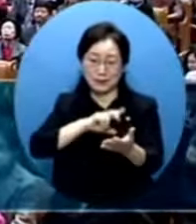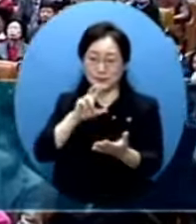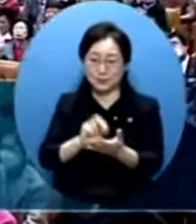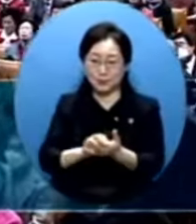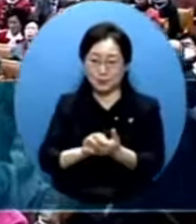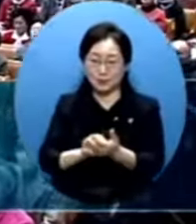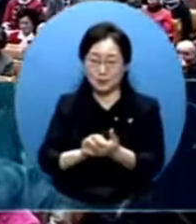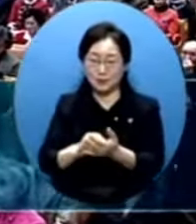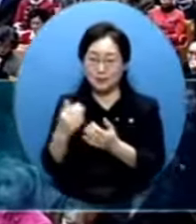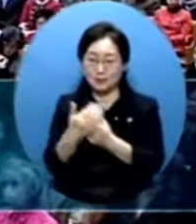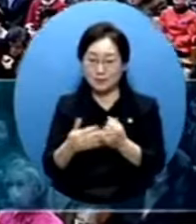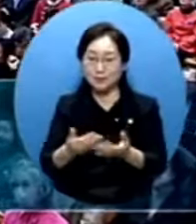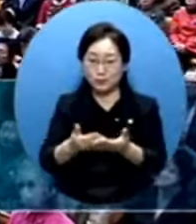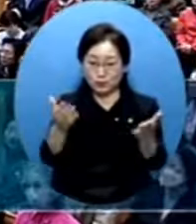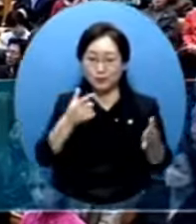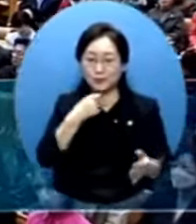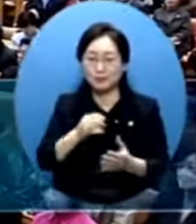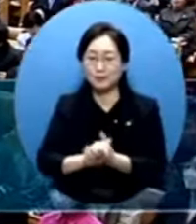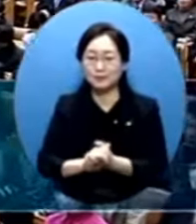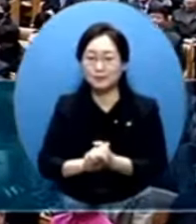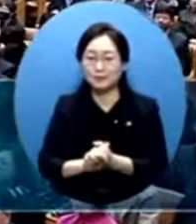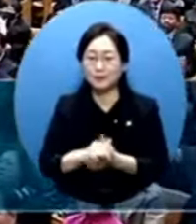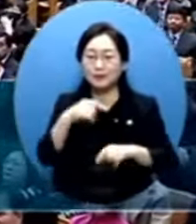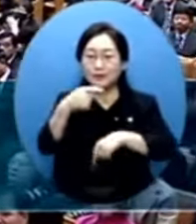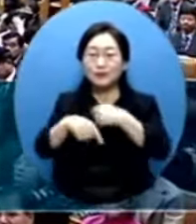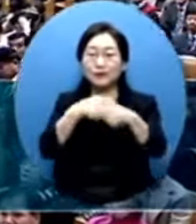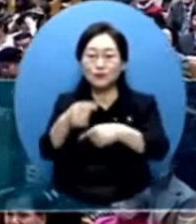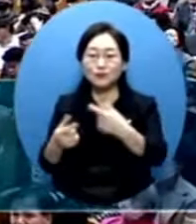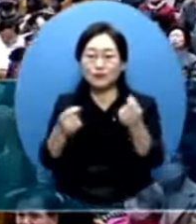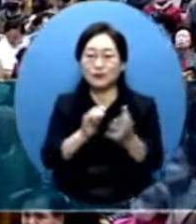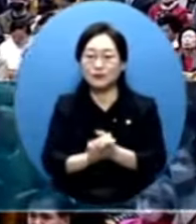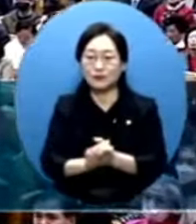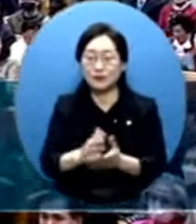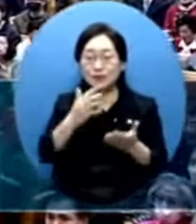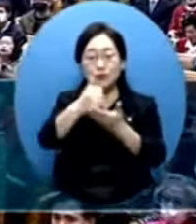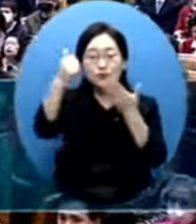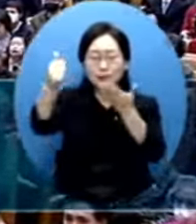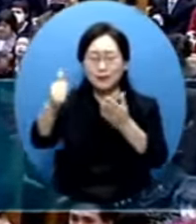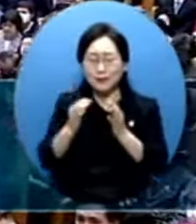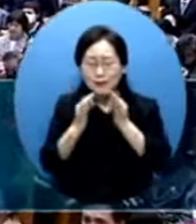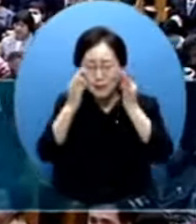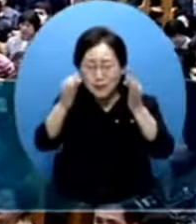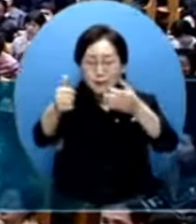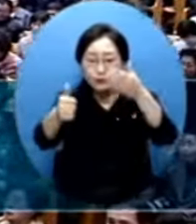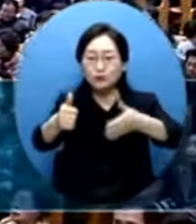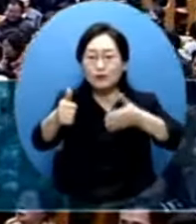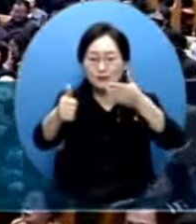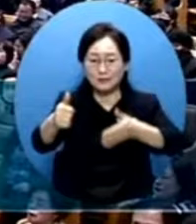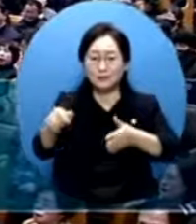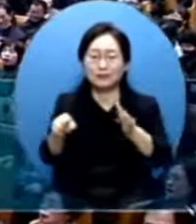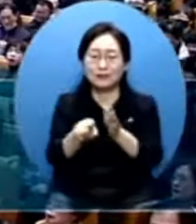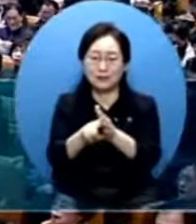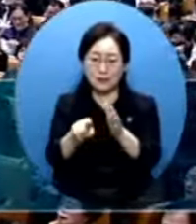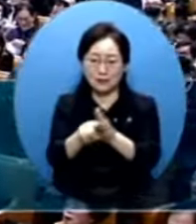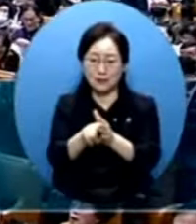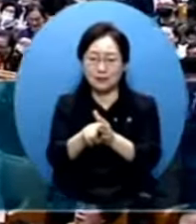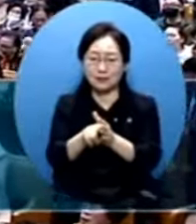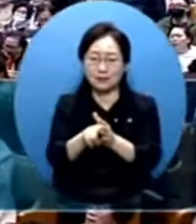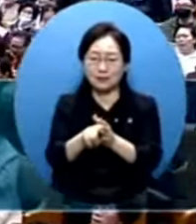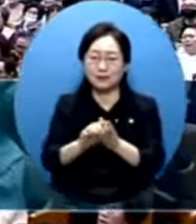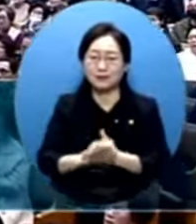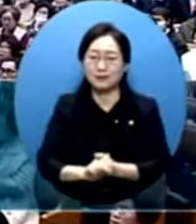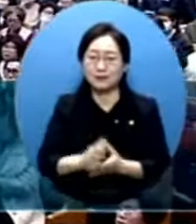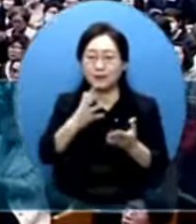함께 말씀의 은혜를 나누기 원합니다 제목을 한번 따라해 주시기 바랍니다 주님께 간구하는 신앙 주님께 간구하는